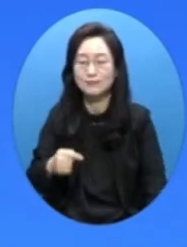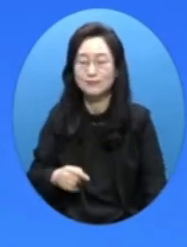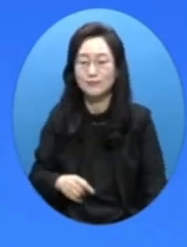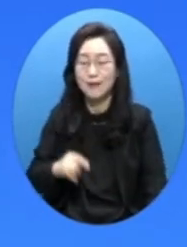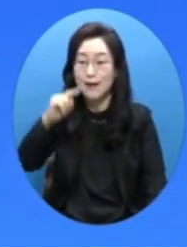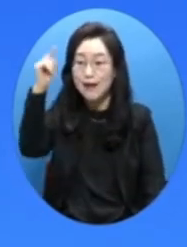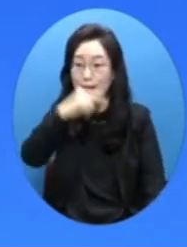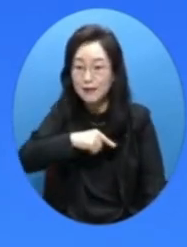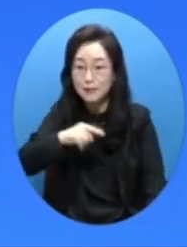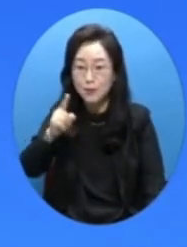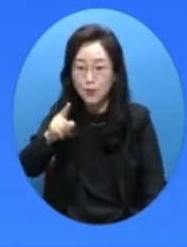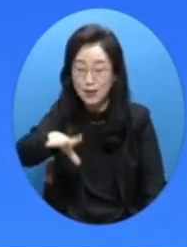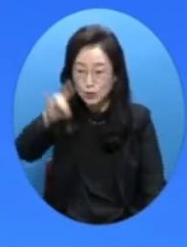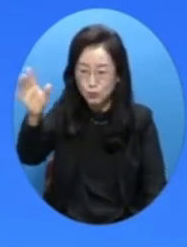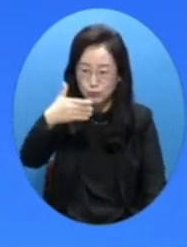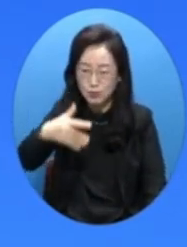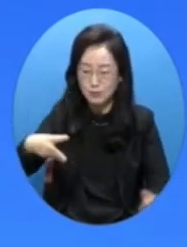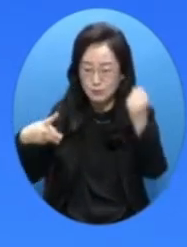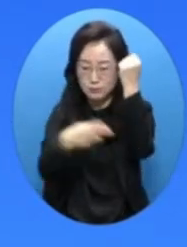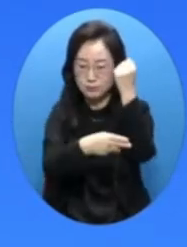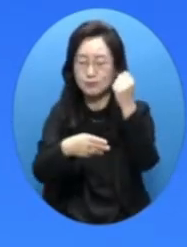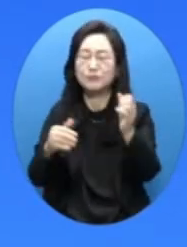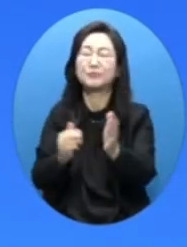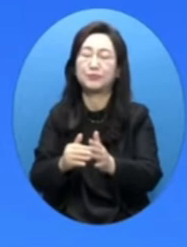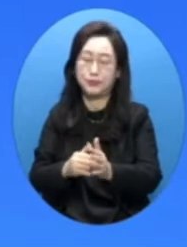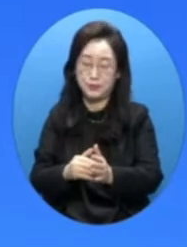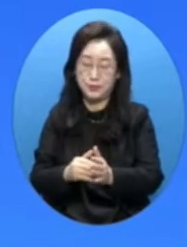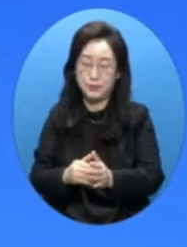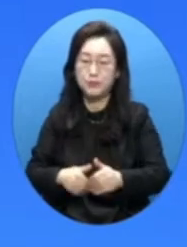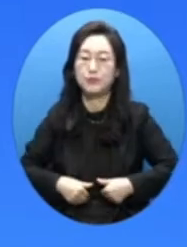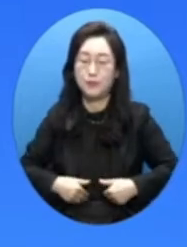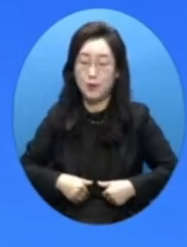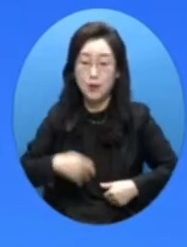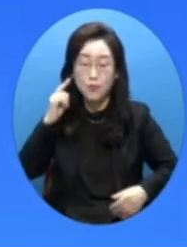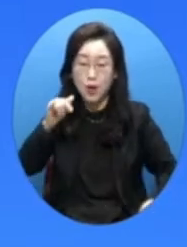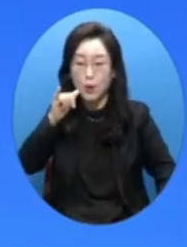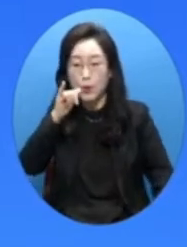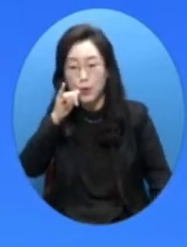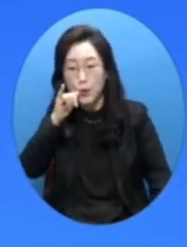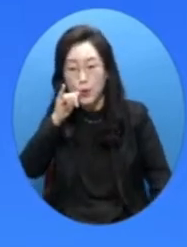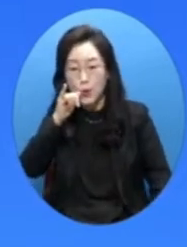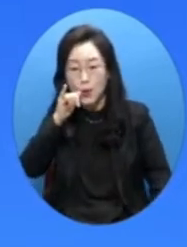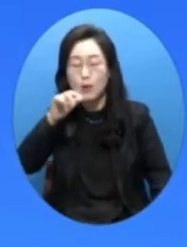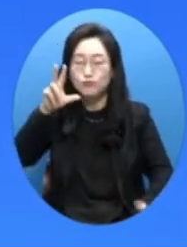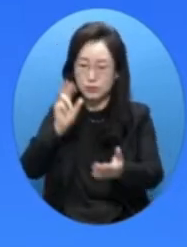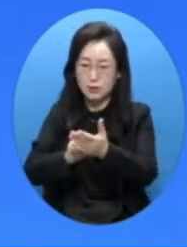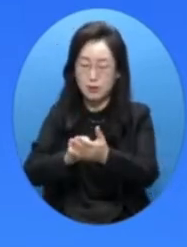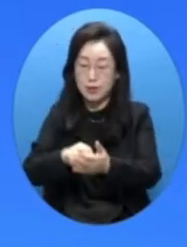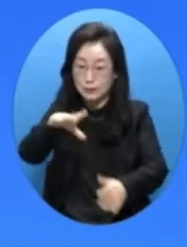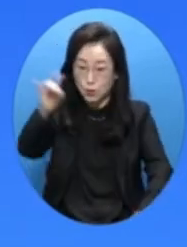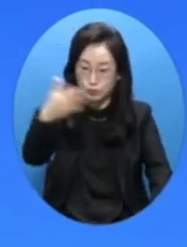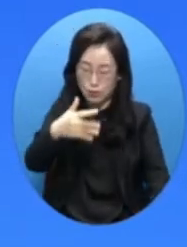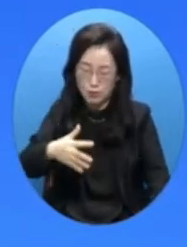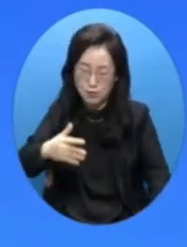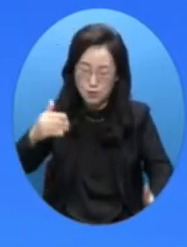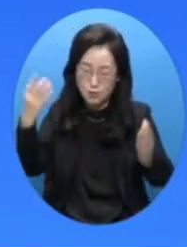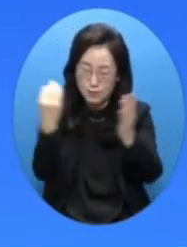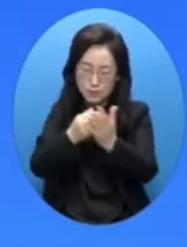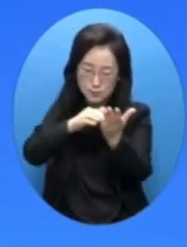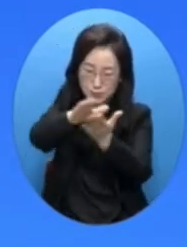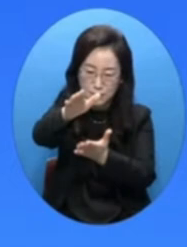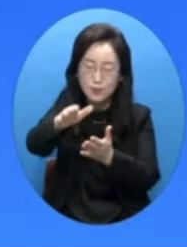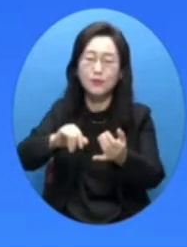악은 초기에 끌어내야 됩니다 죄는 중도성이 있기 때문에 처음부터 철저하게 대적하고 물리쳐야 되는